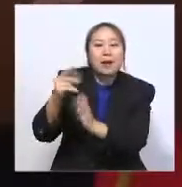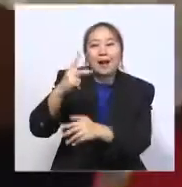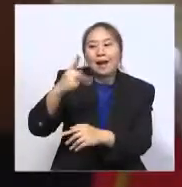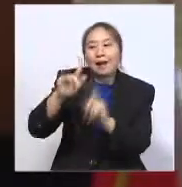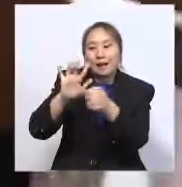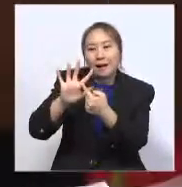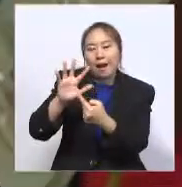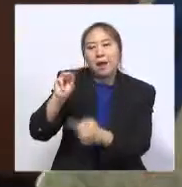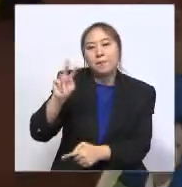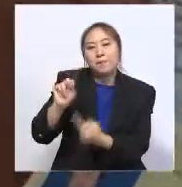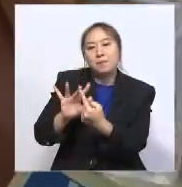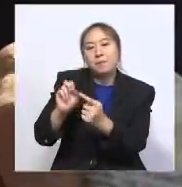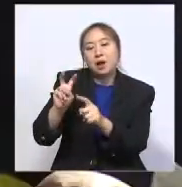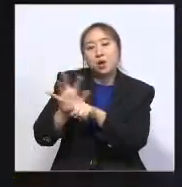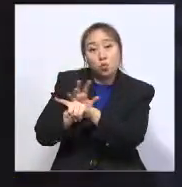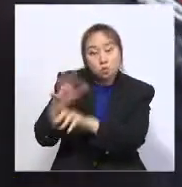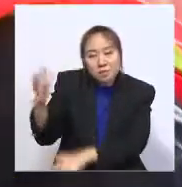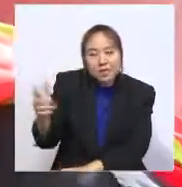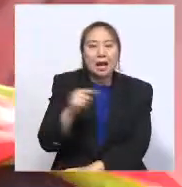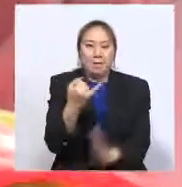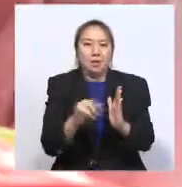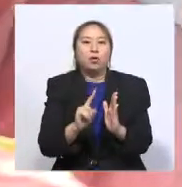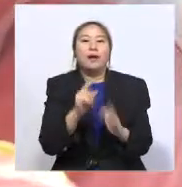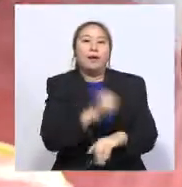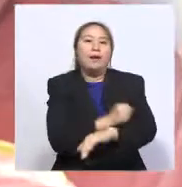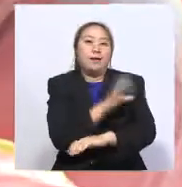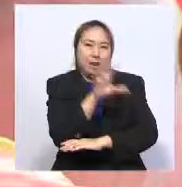ความผิดฐานใช้แรงงานบังคับ